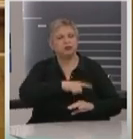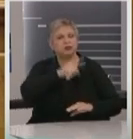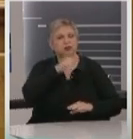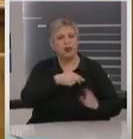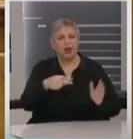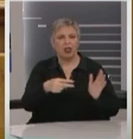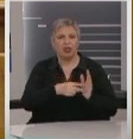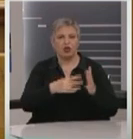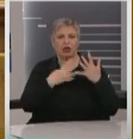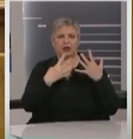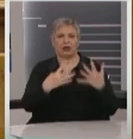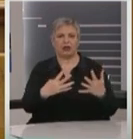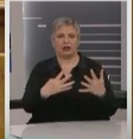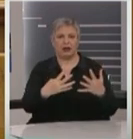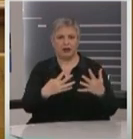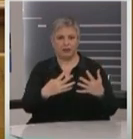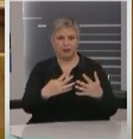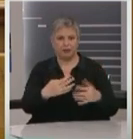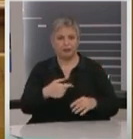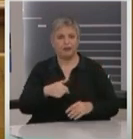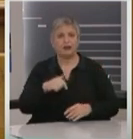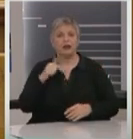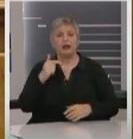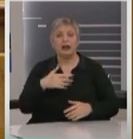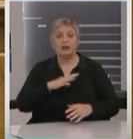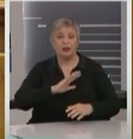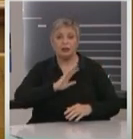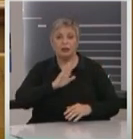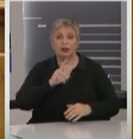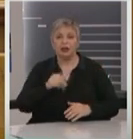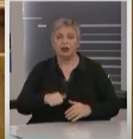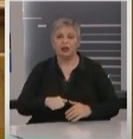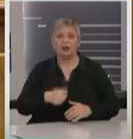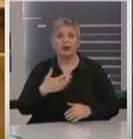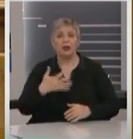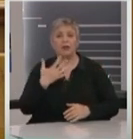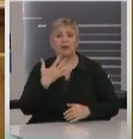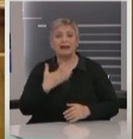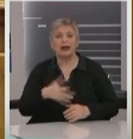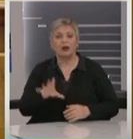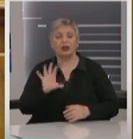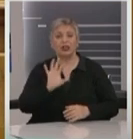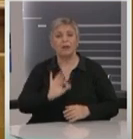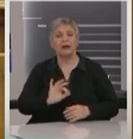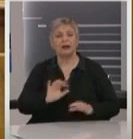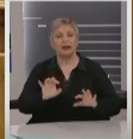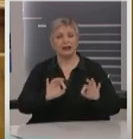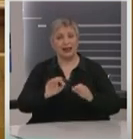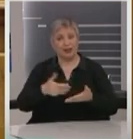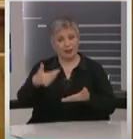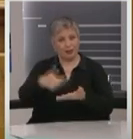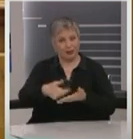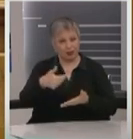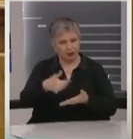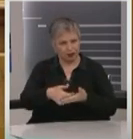στα αζήτητα. Συνολικά πληρώθηκαν ήδη πάνω από 550 επενδυτικά σχέδια και